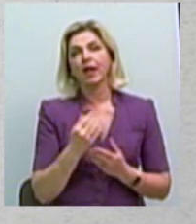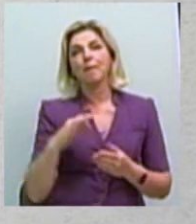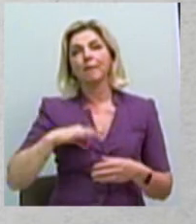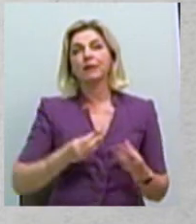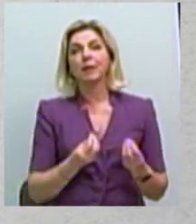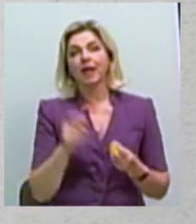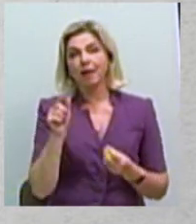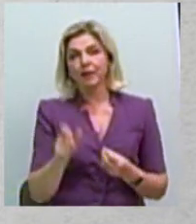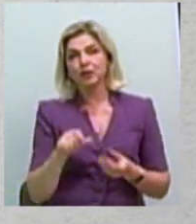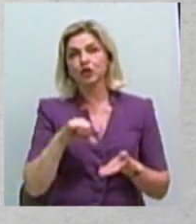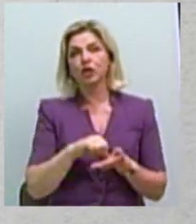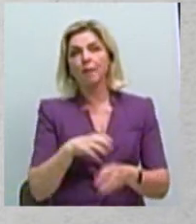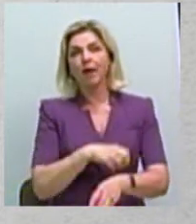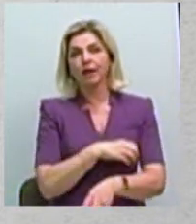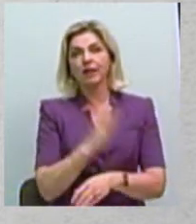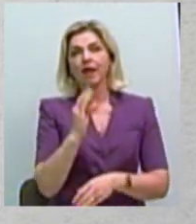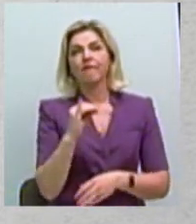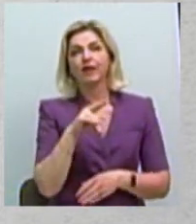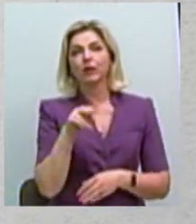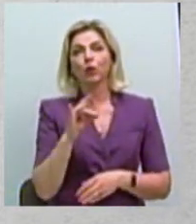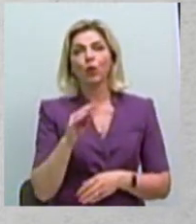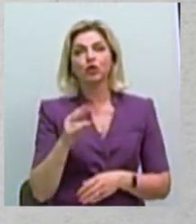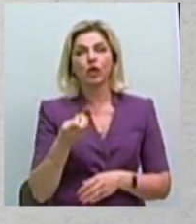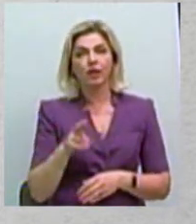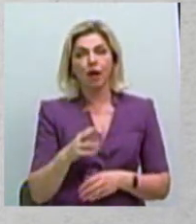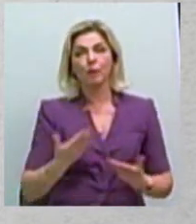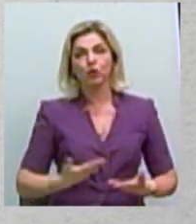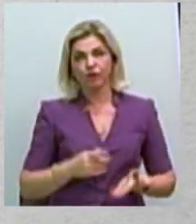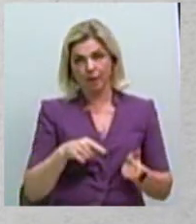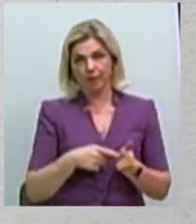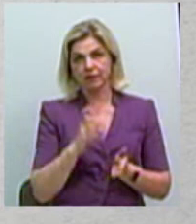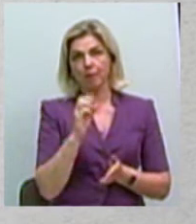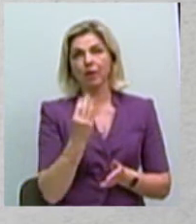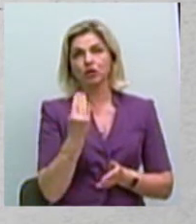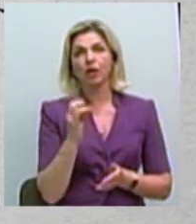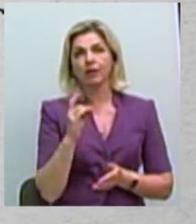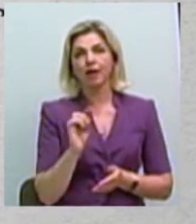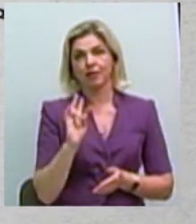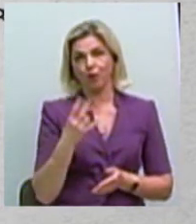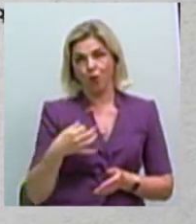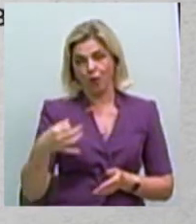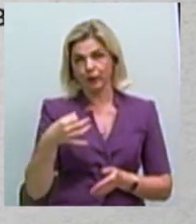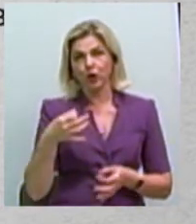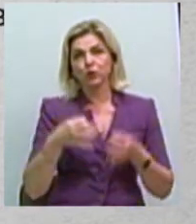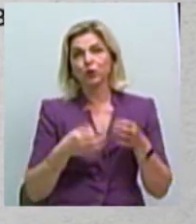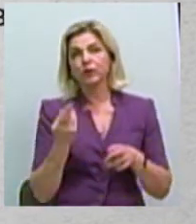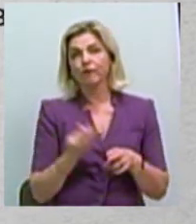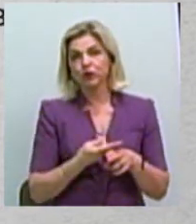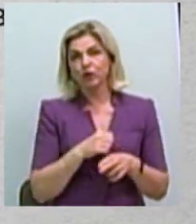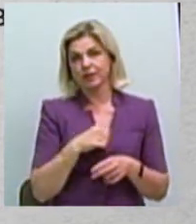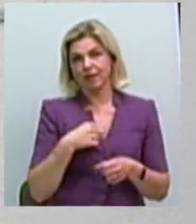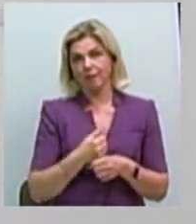особа-підприємець. Член партії «Відродження». Проживає в місті Баштанка Баштанського району Миколаївської області. Судимість відсутня.